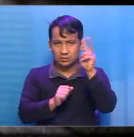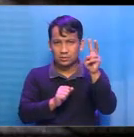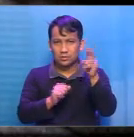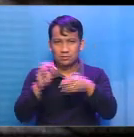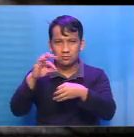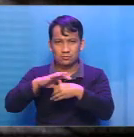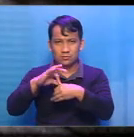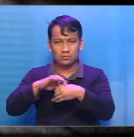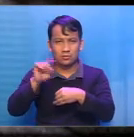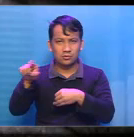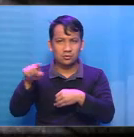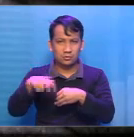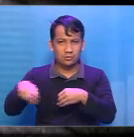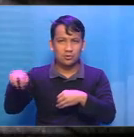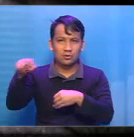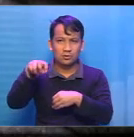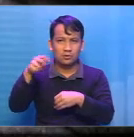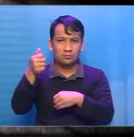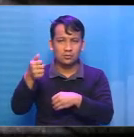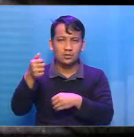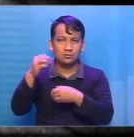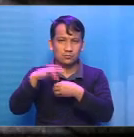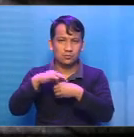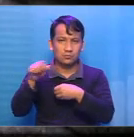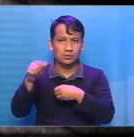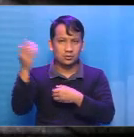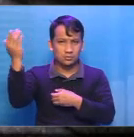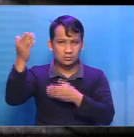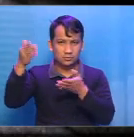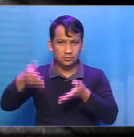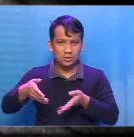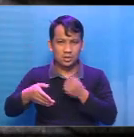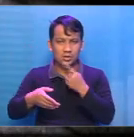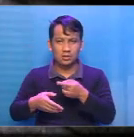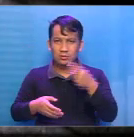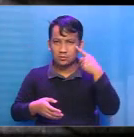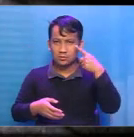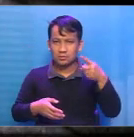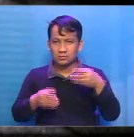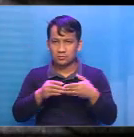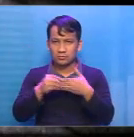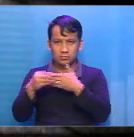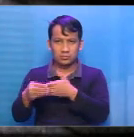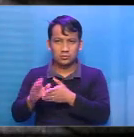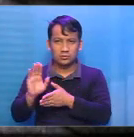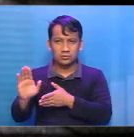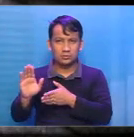bumoto para iupo si Velasco sa pagka-speaker. Ngayon, si Paduano ang mamumuno sa